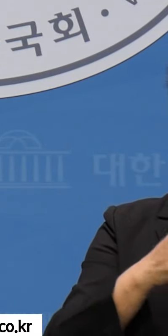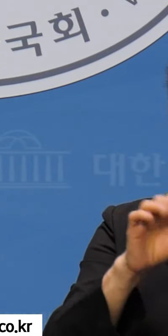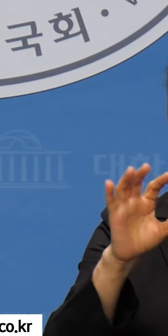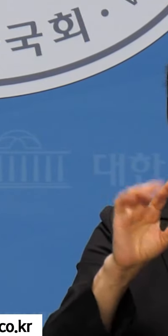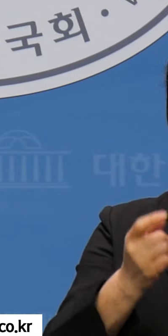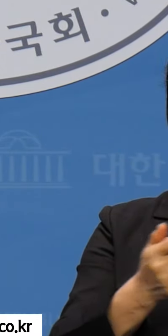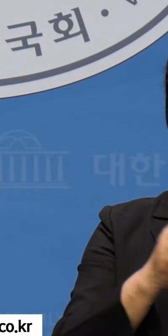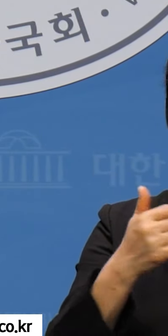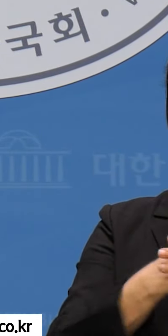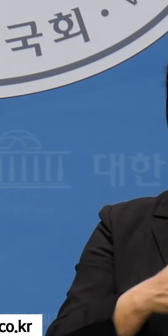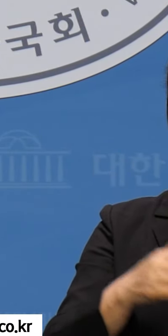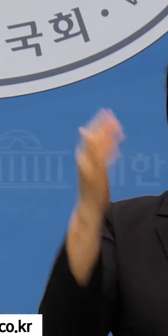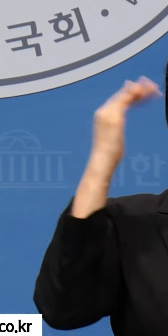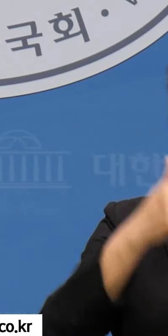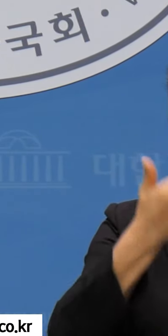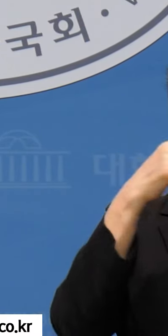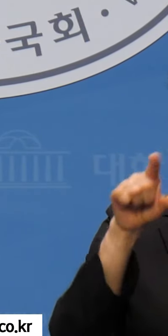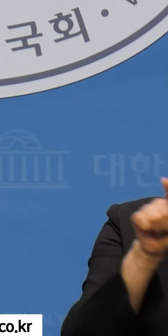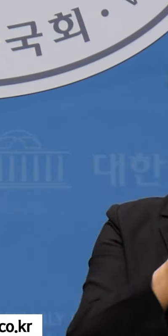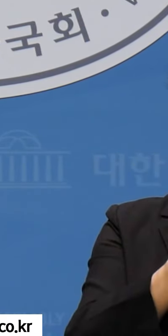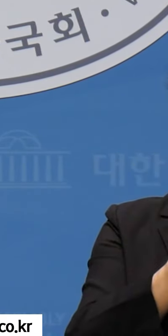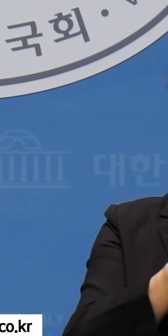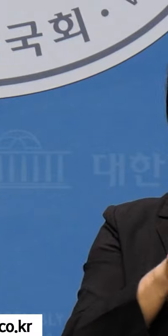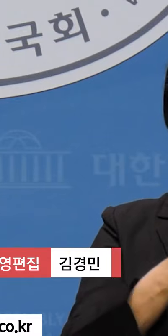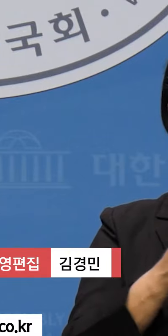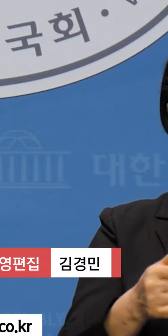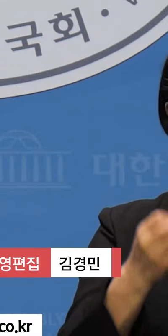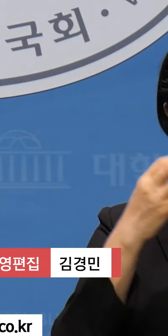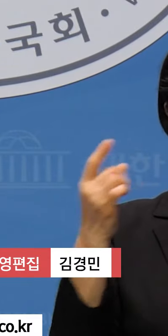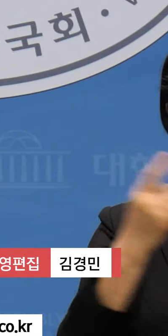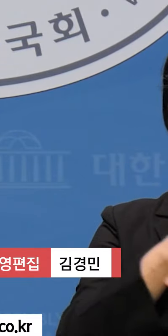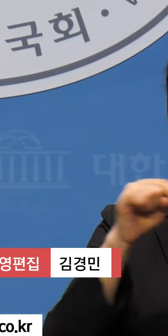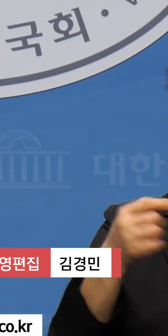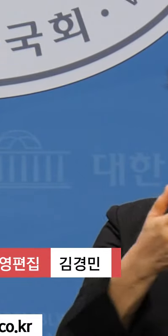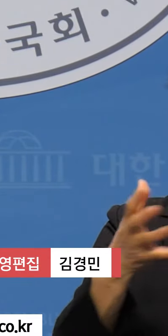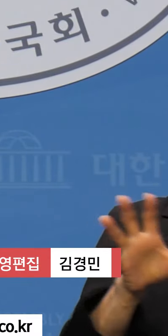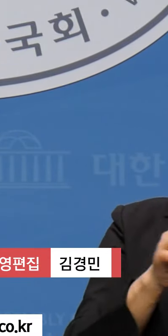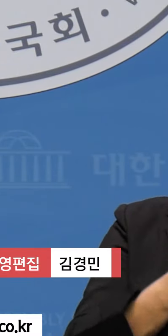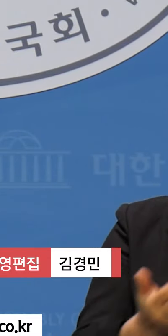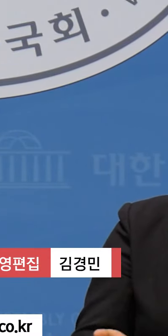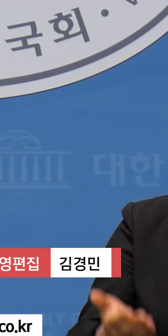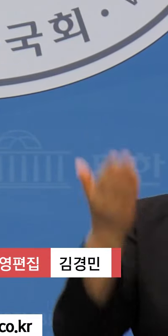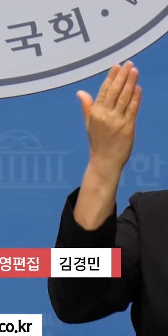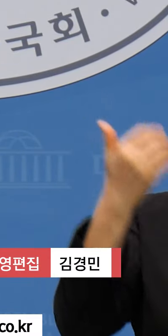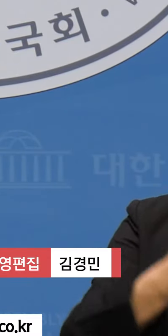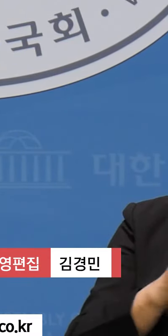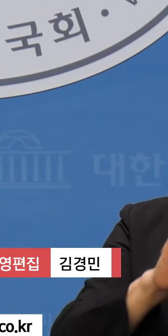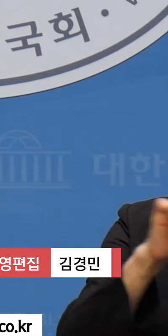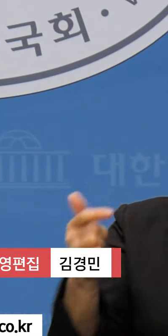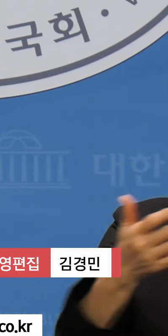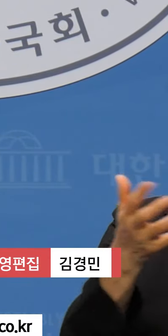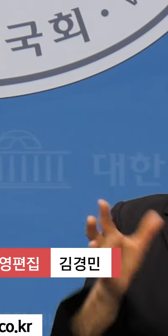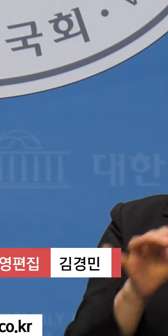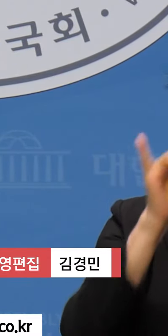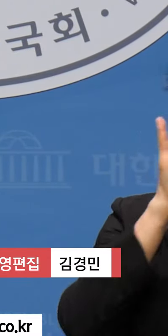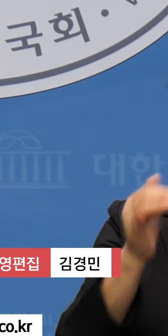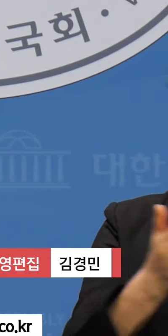대한예수교장로연합회 사단법인 한국기독교 개혁교회협의회 이상 여러 단체가